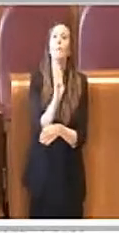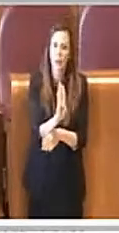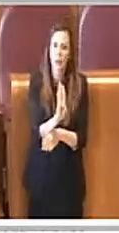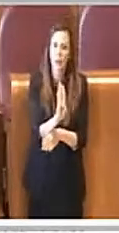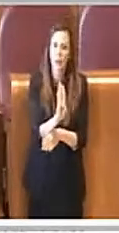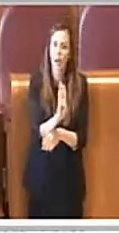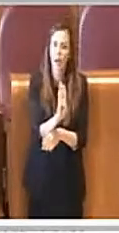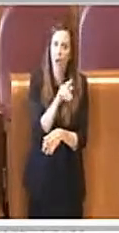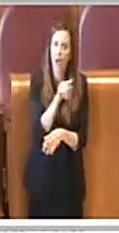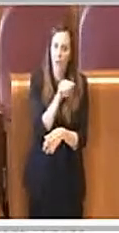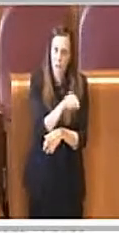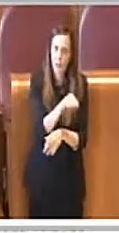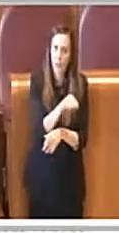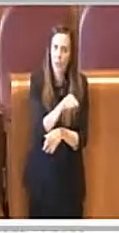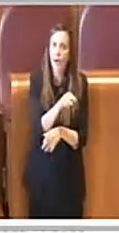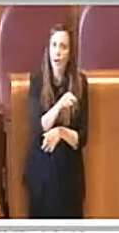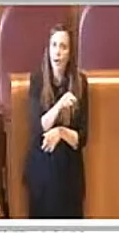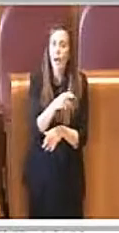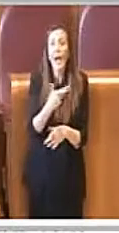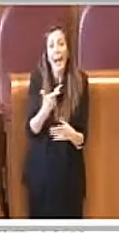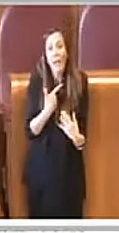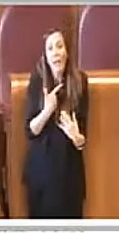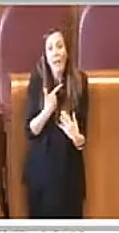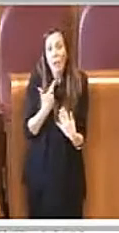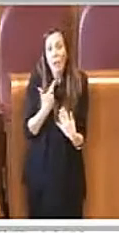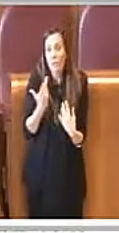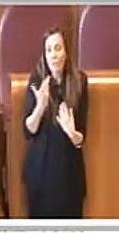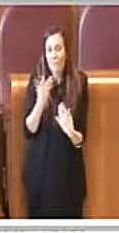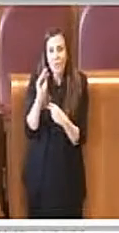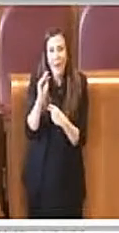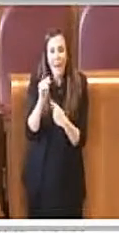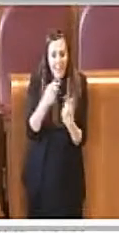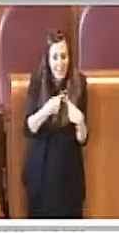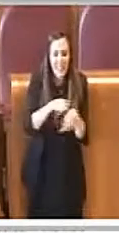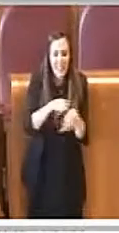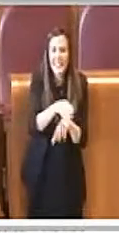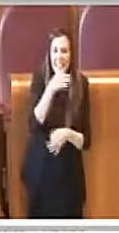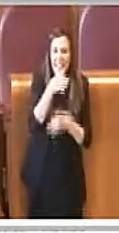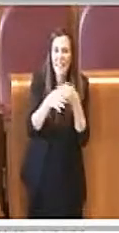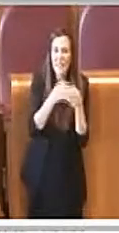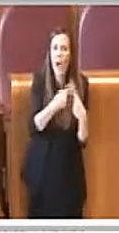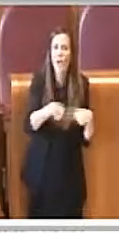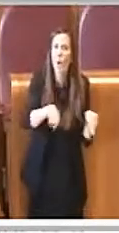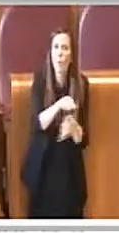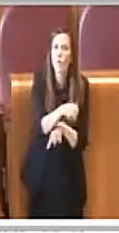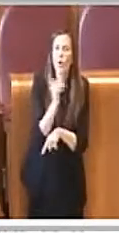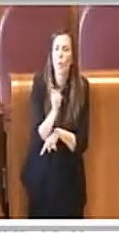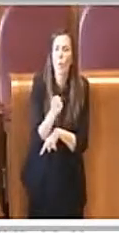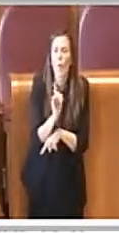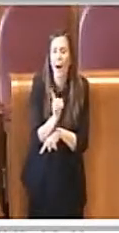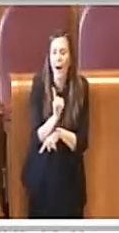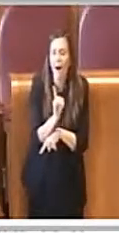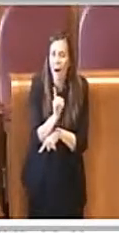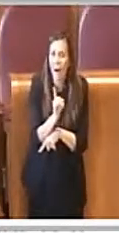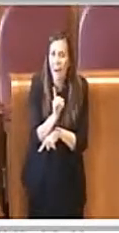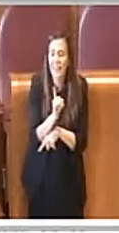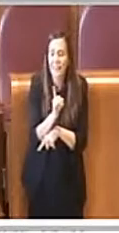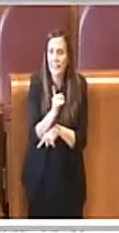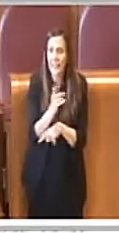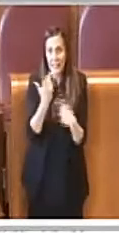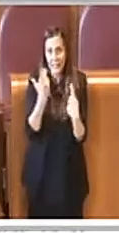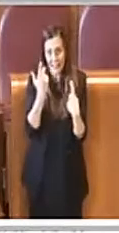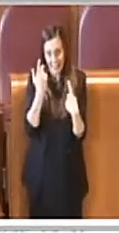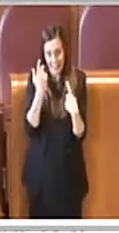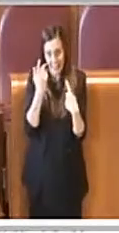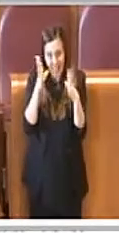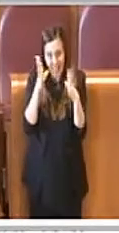perché altrimenti io mi chiedo che senso hanno le commissioni che noi andiamo a convocare. Pur convinta che i